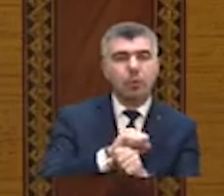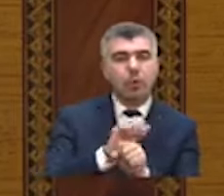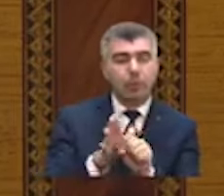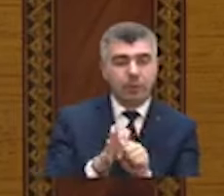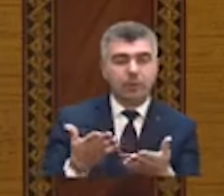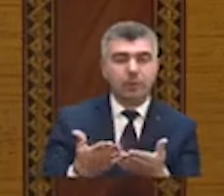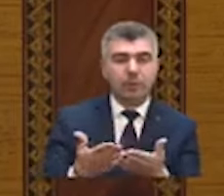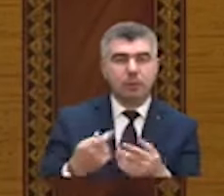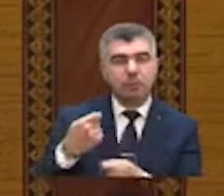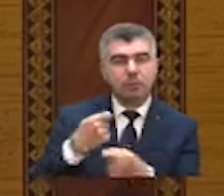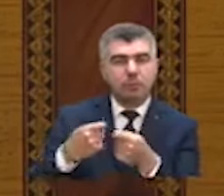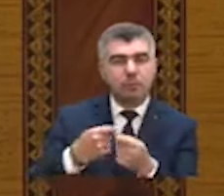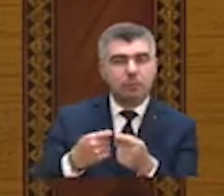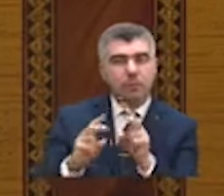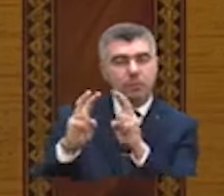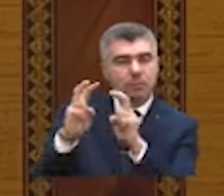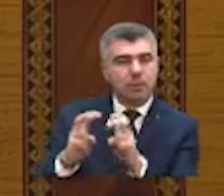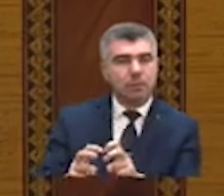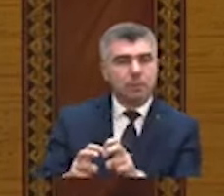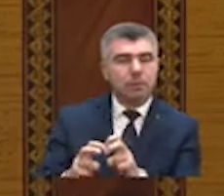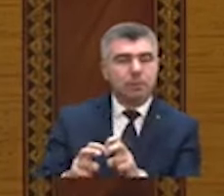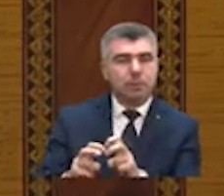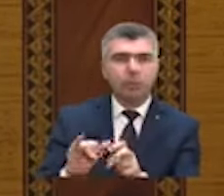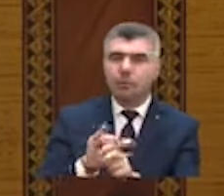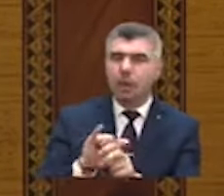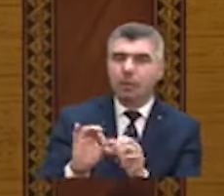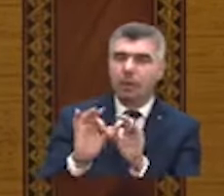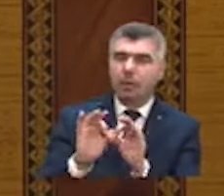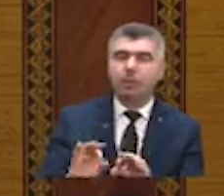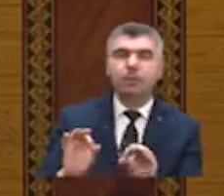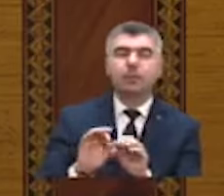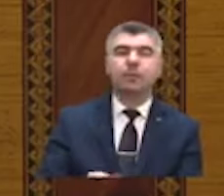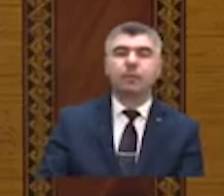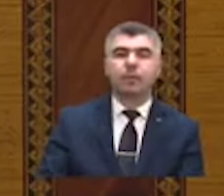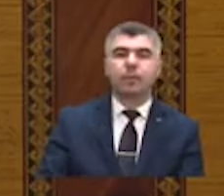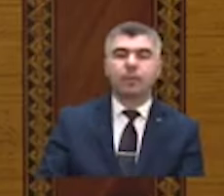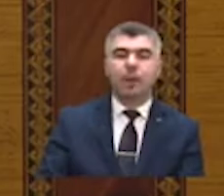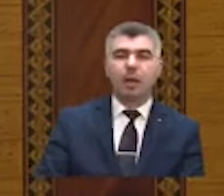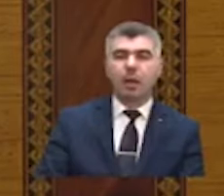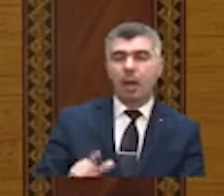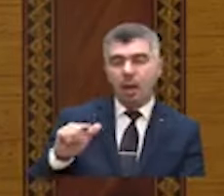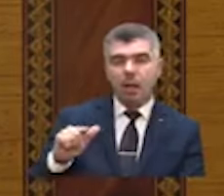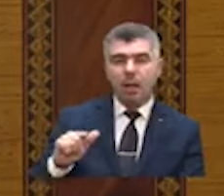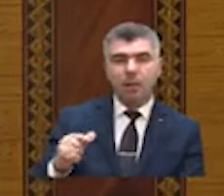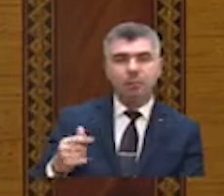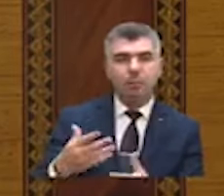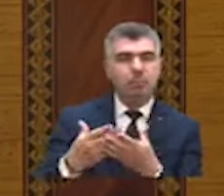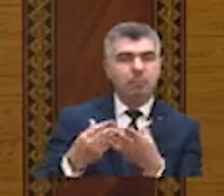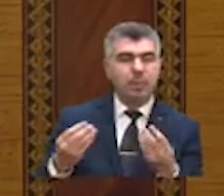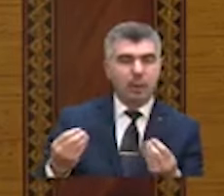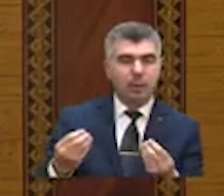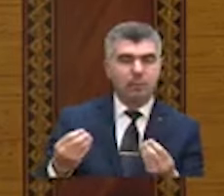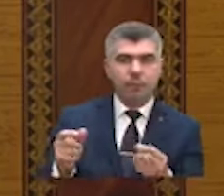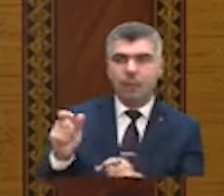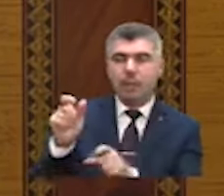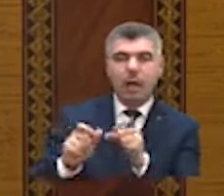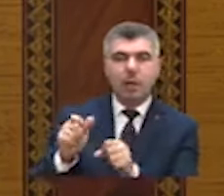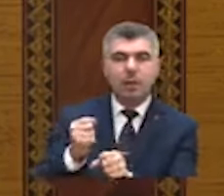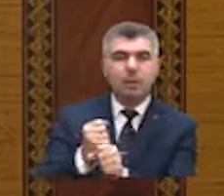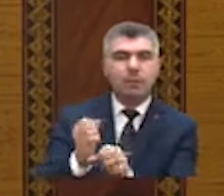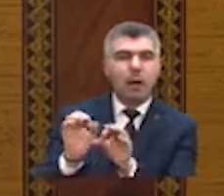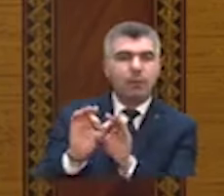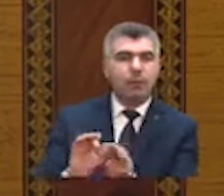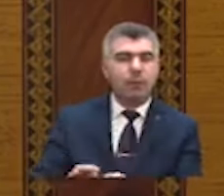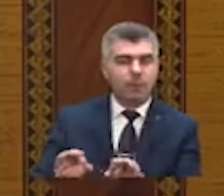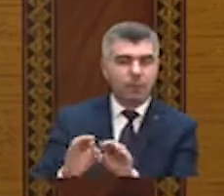الاقتصاد على الارض ما كاين حتى شي حاجه لقينا واحد العدد ديال يعني الناس سرحات العمال ديالها